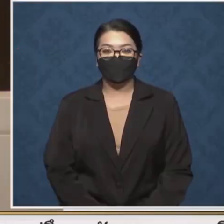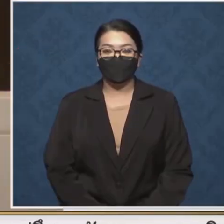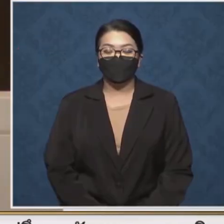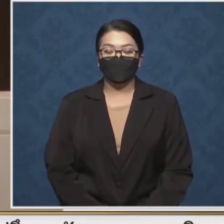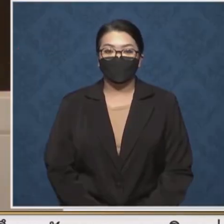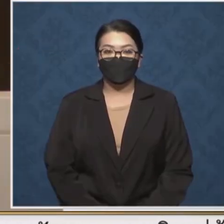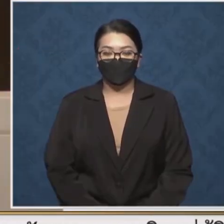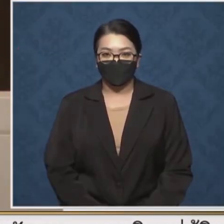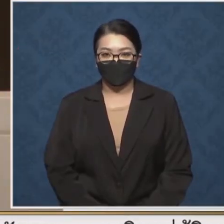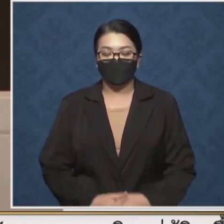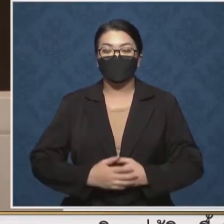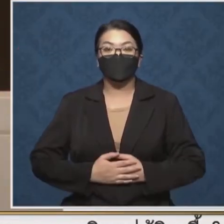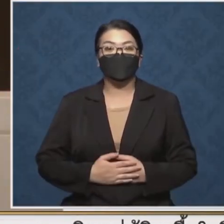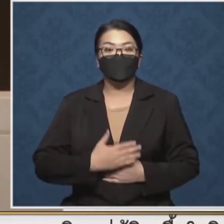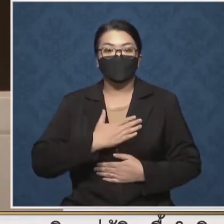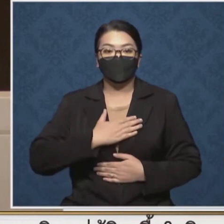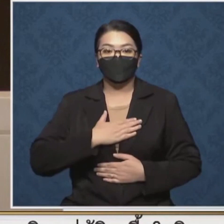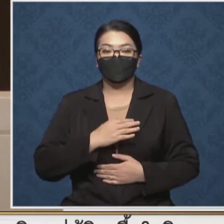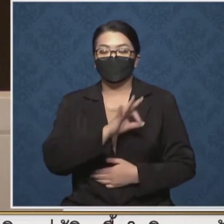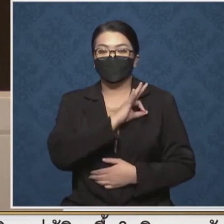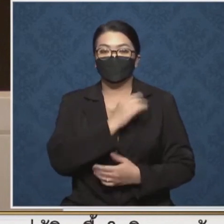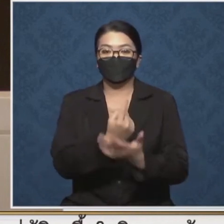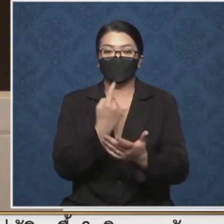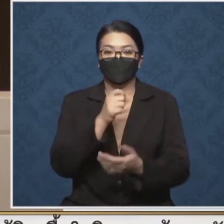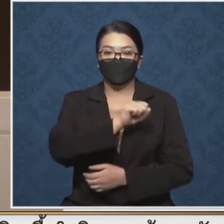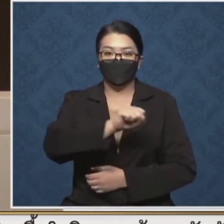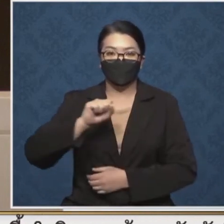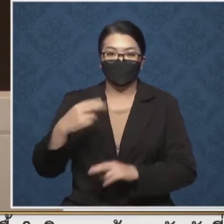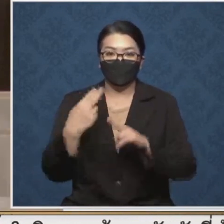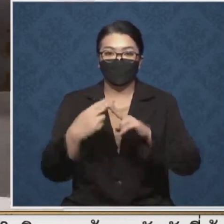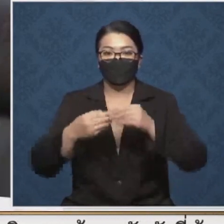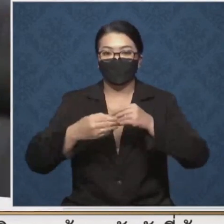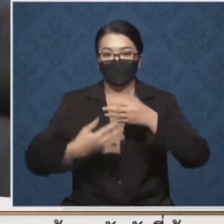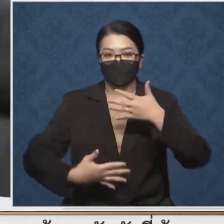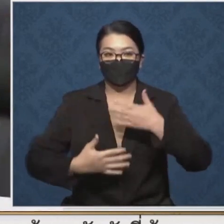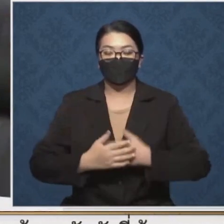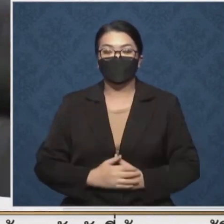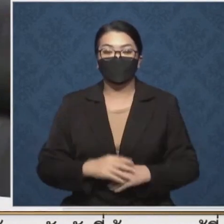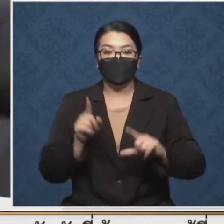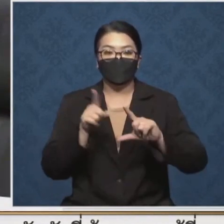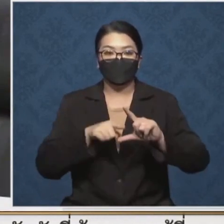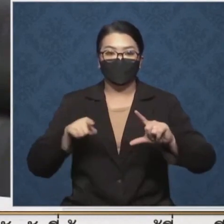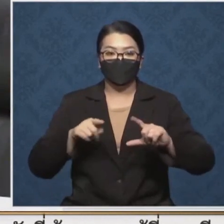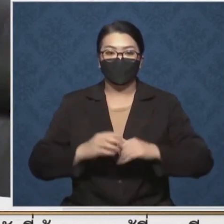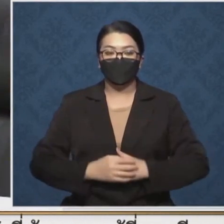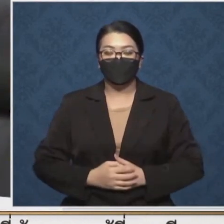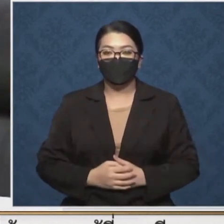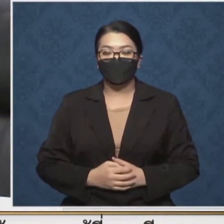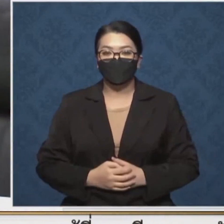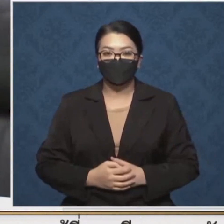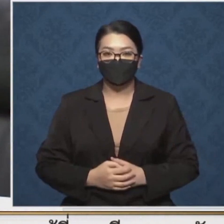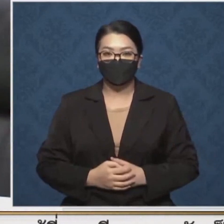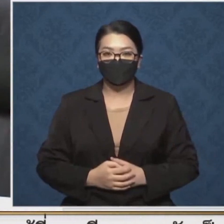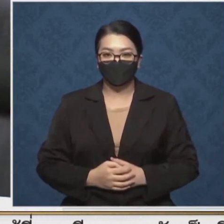เรียนทประทานสภา ดิฉัเป็จาแสงจันสมาชิสภาผู้แทนราสดอนแบบบชีรายชื่อ พักเก้าไกลค่ะท่านประทานค่